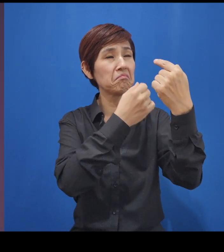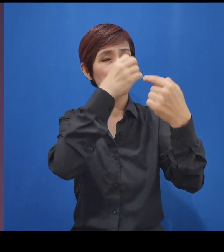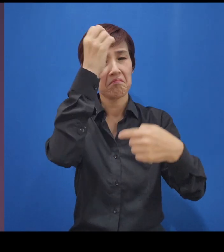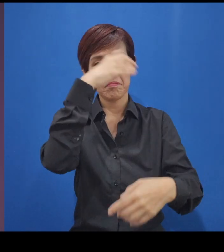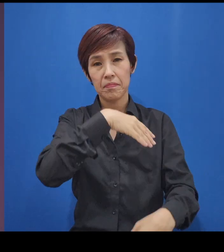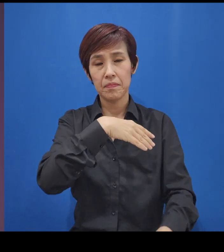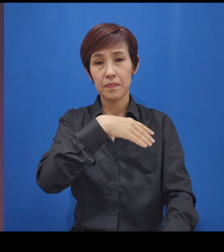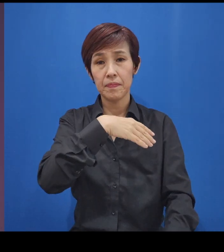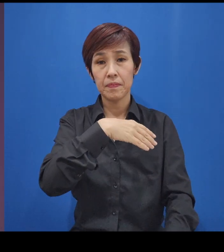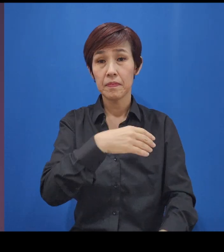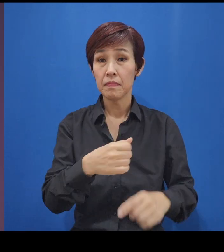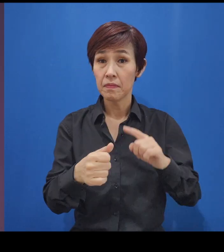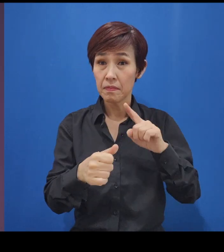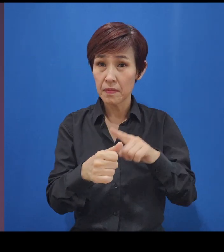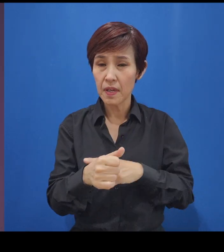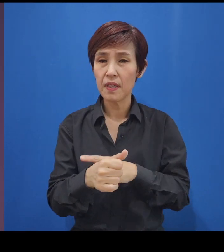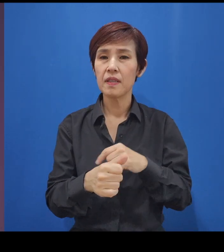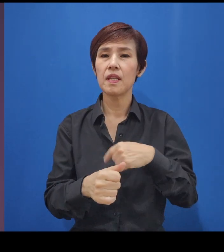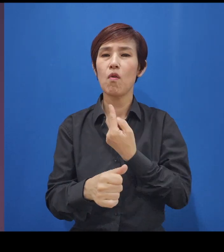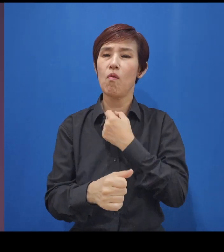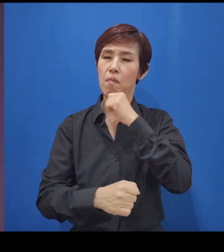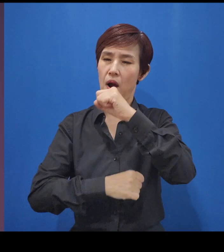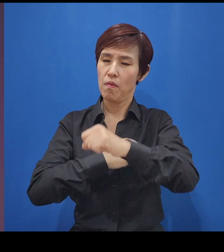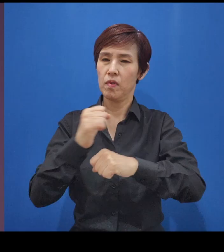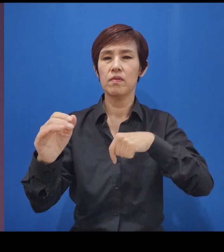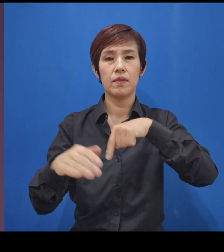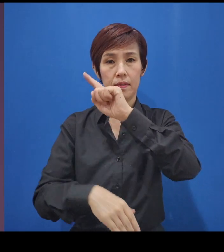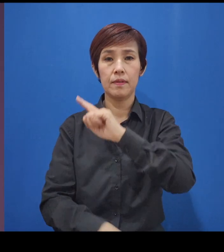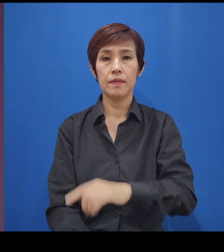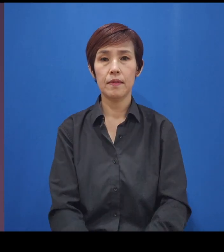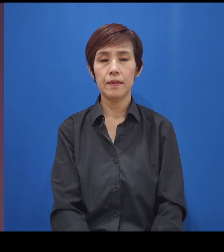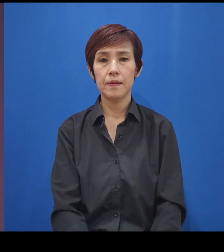그래서 그는 자신의 길로 가버린 겁니다.